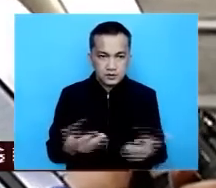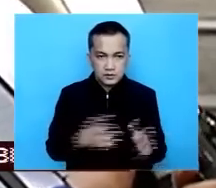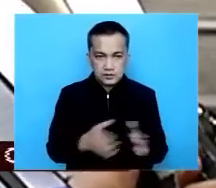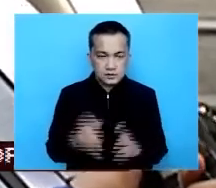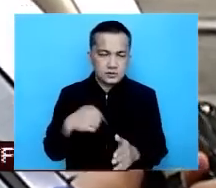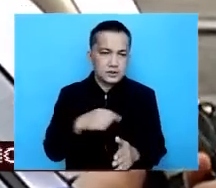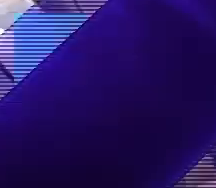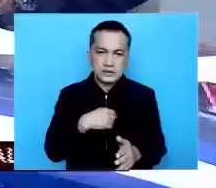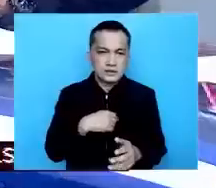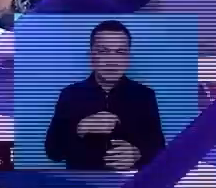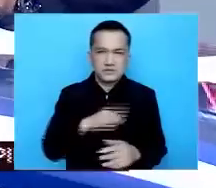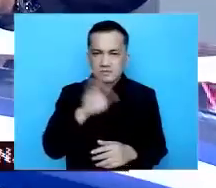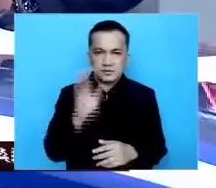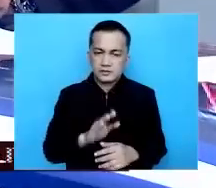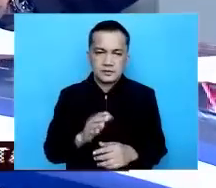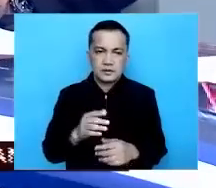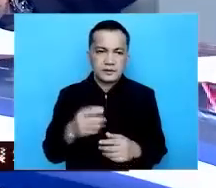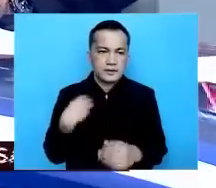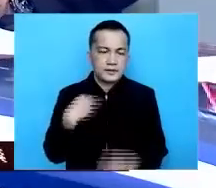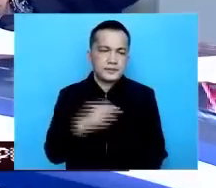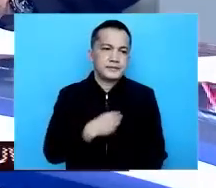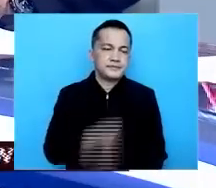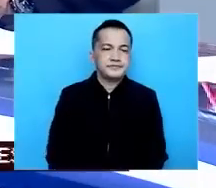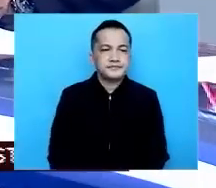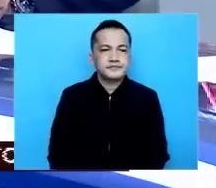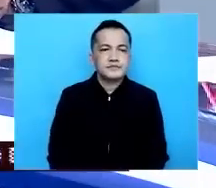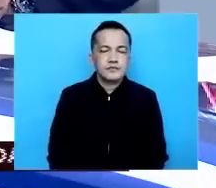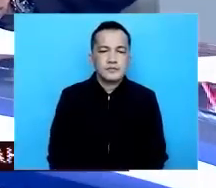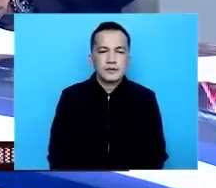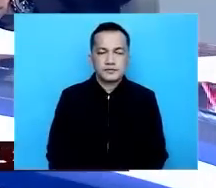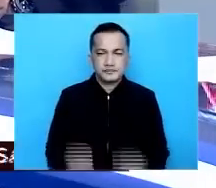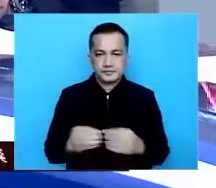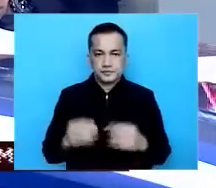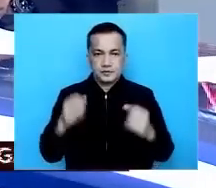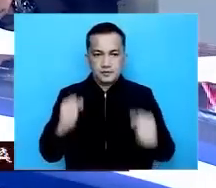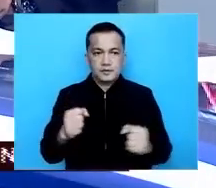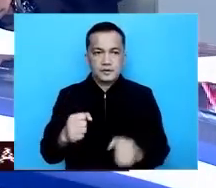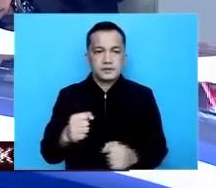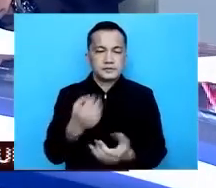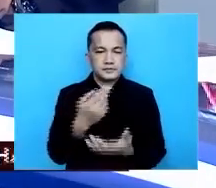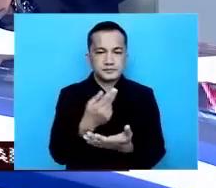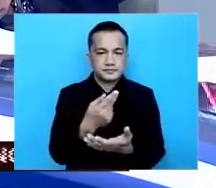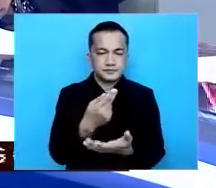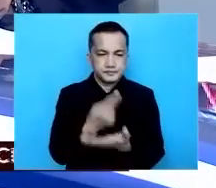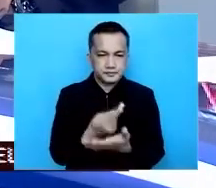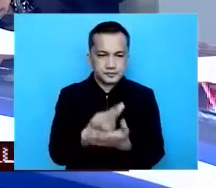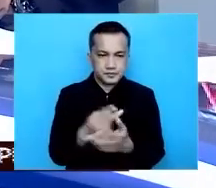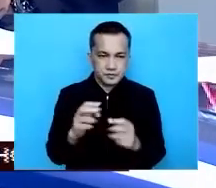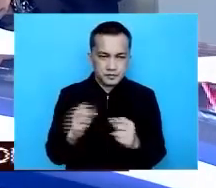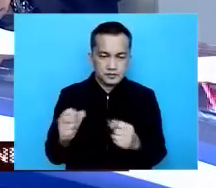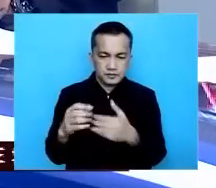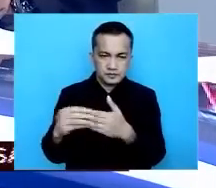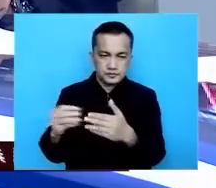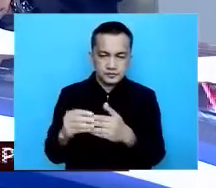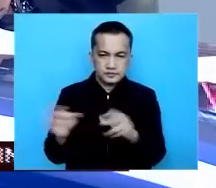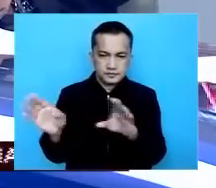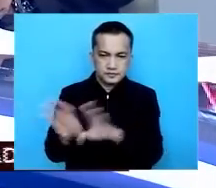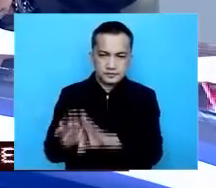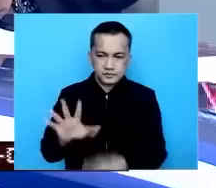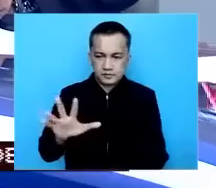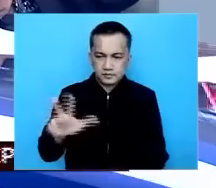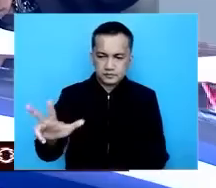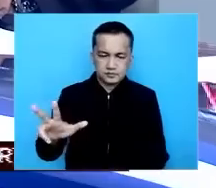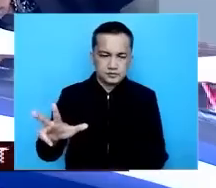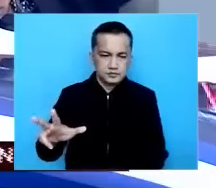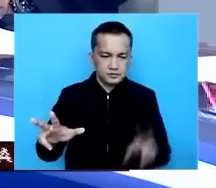anymore. Lalo pang lumakas ang piso kontra dolyar. Nagsara ang palitan ngayong araw sa halagang 53 pesos and